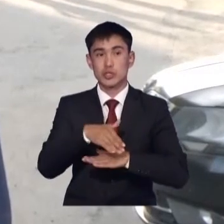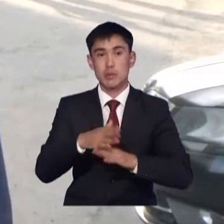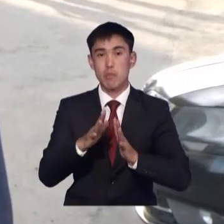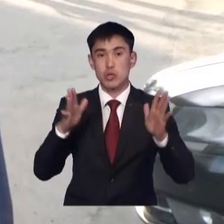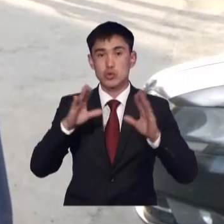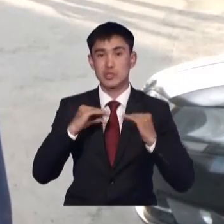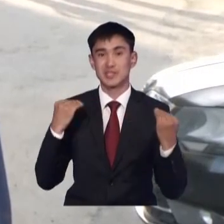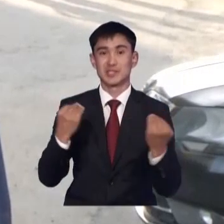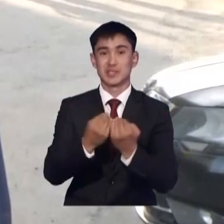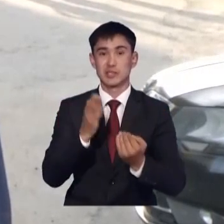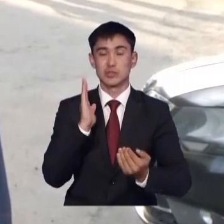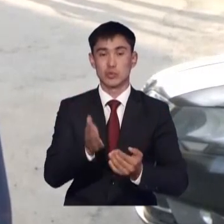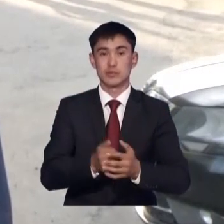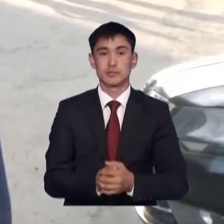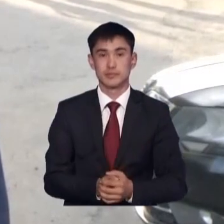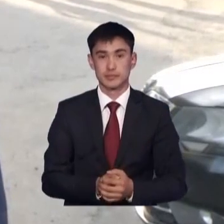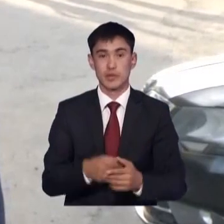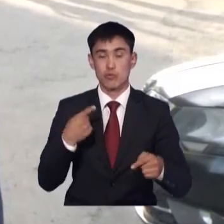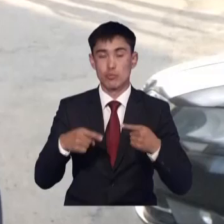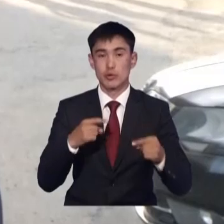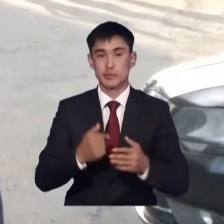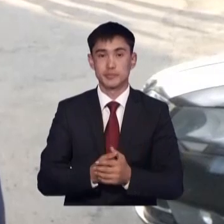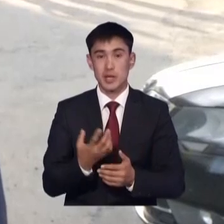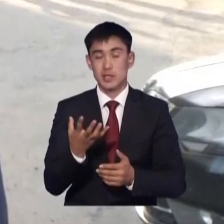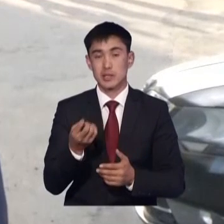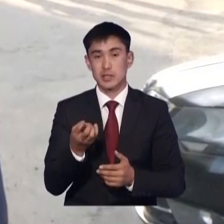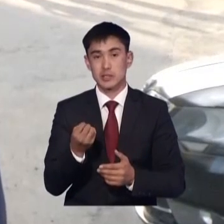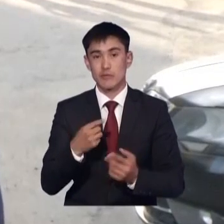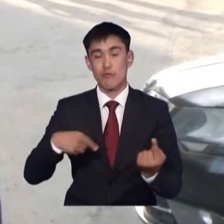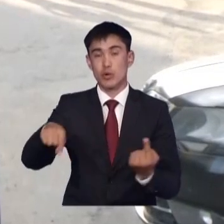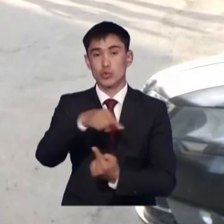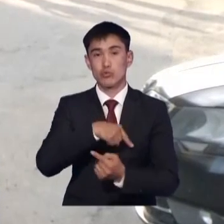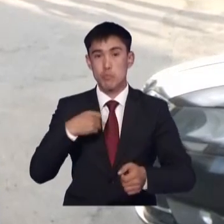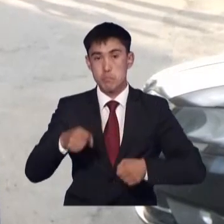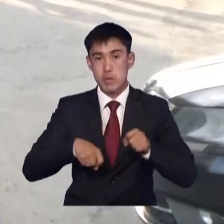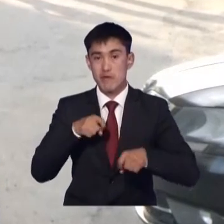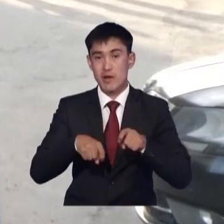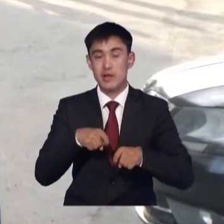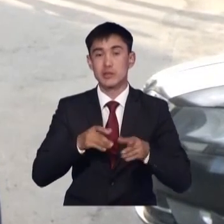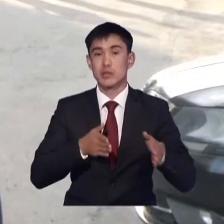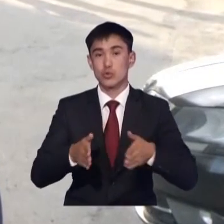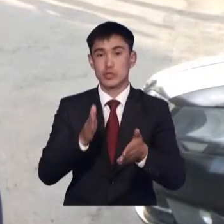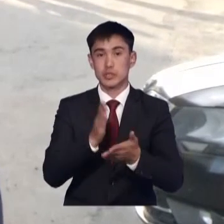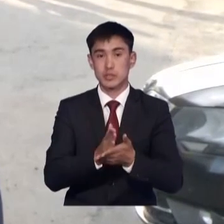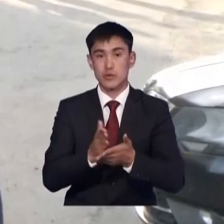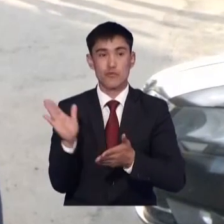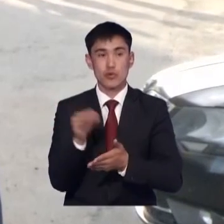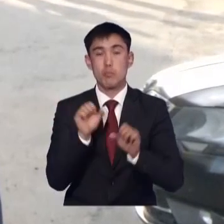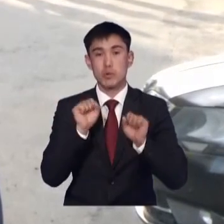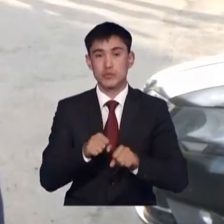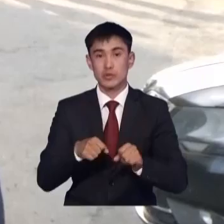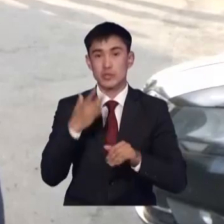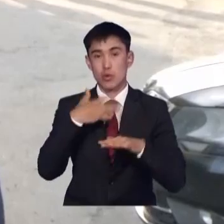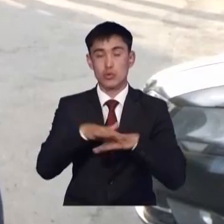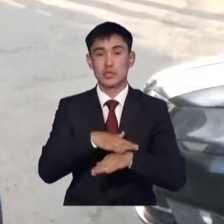большой наш наше футбольное поле а также вокруг него беговая дорожка всё это позволит для нашего народа завтра